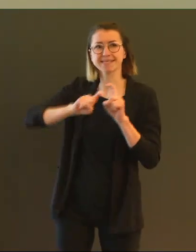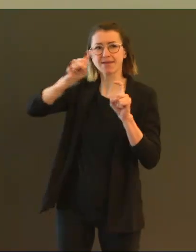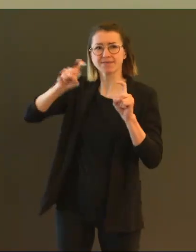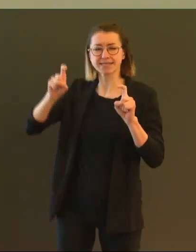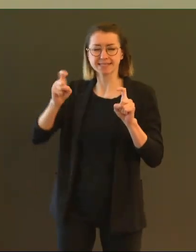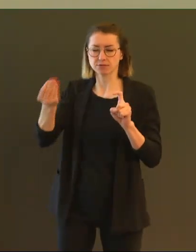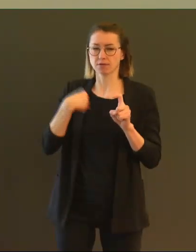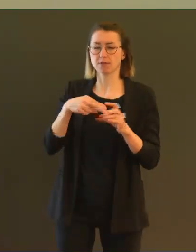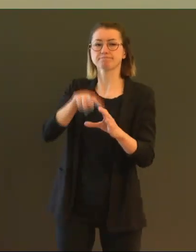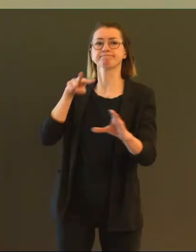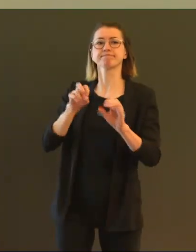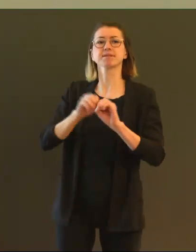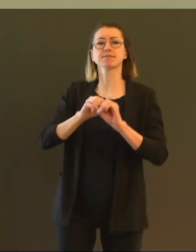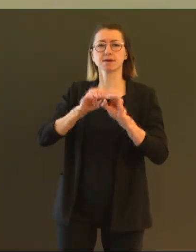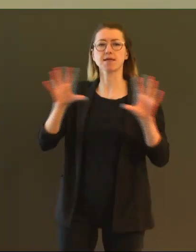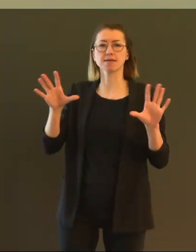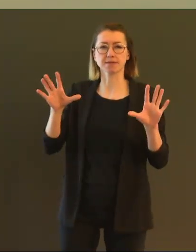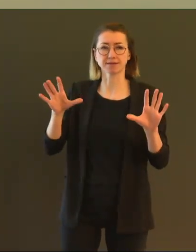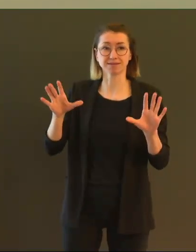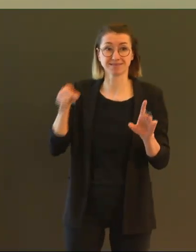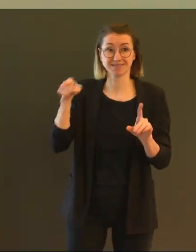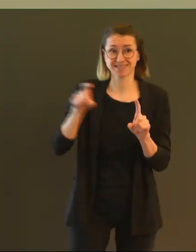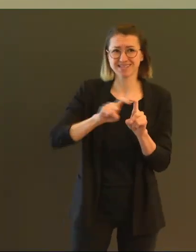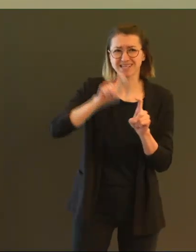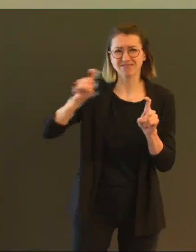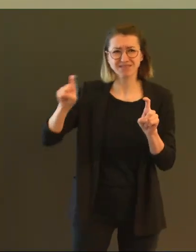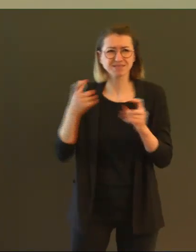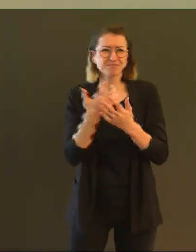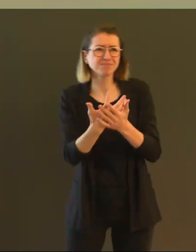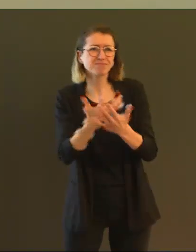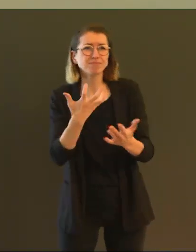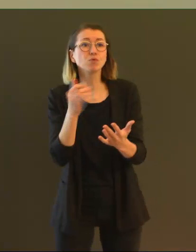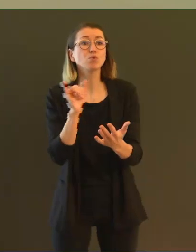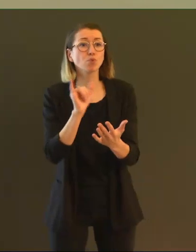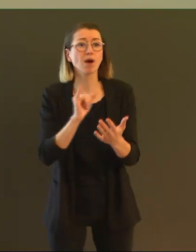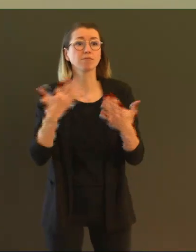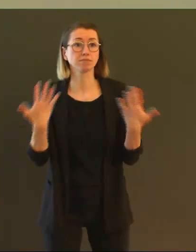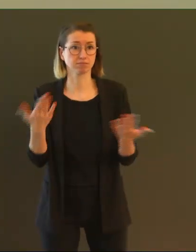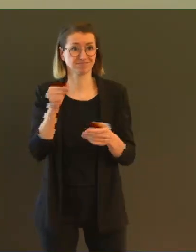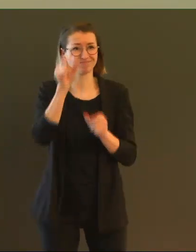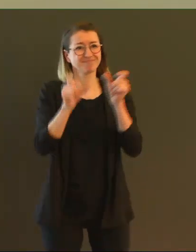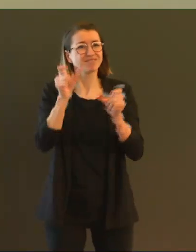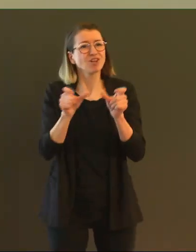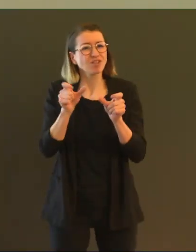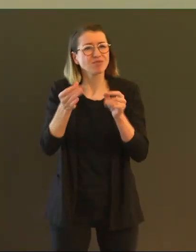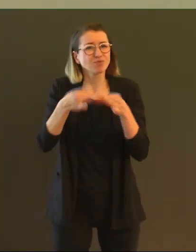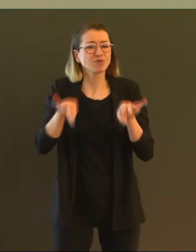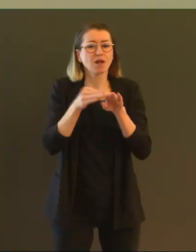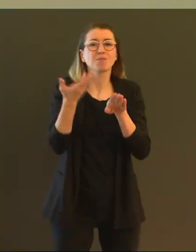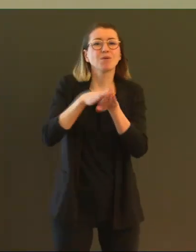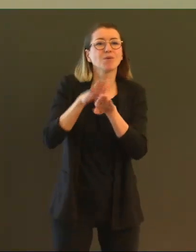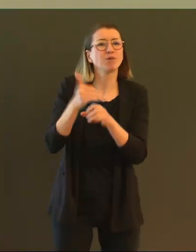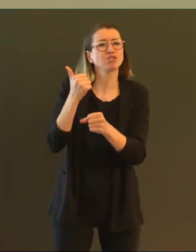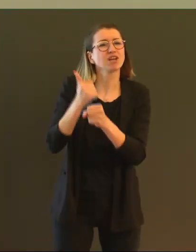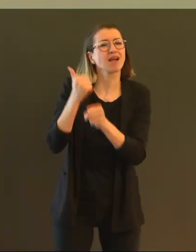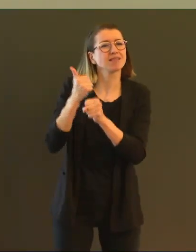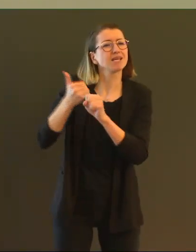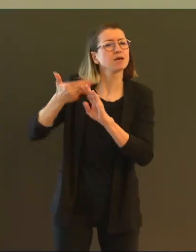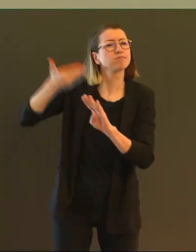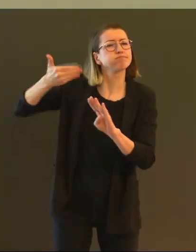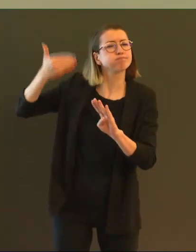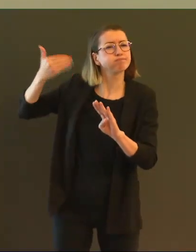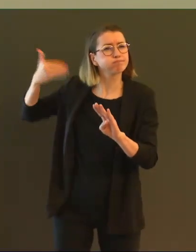qui vous montre le suivi de l'évolution de la mortalité au cours des dernières années, entre autres en saison hivernale depuis